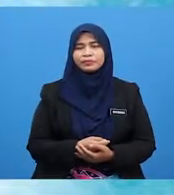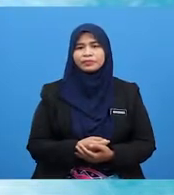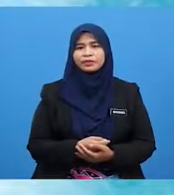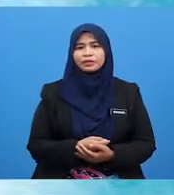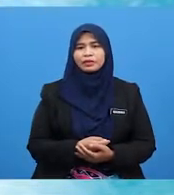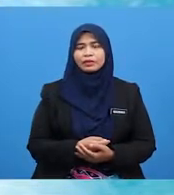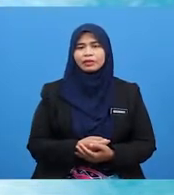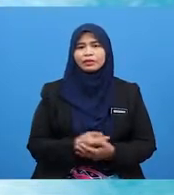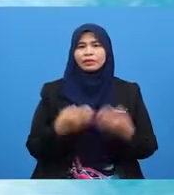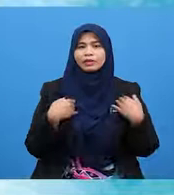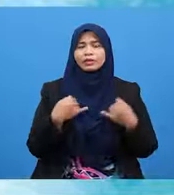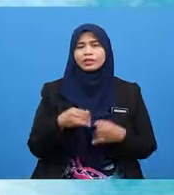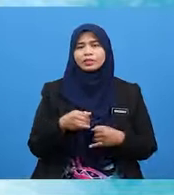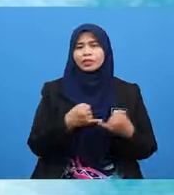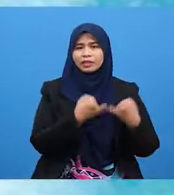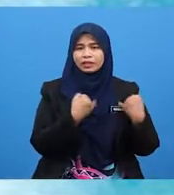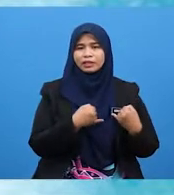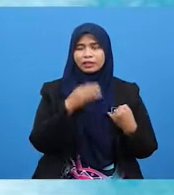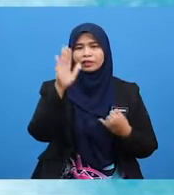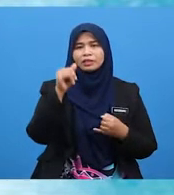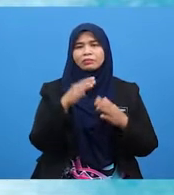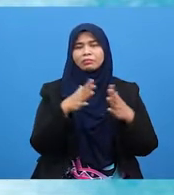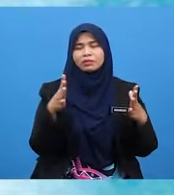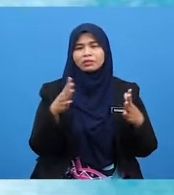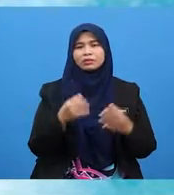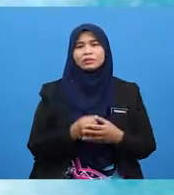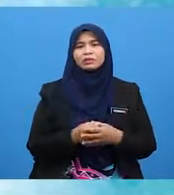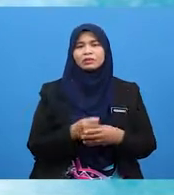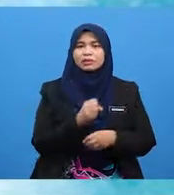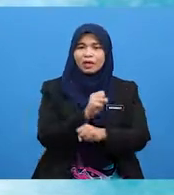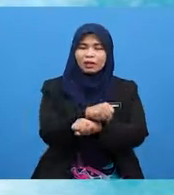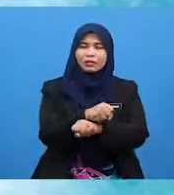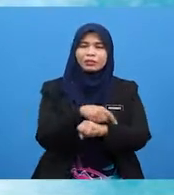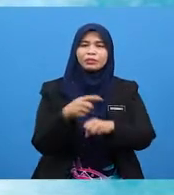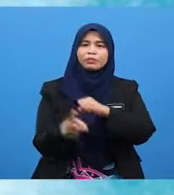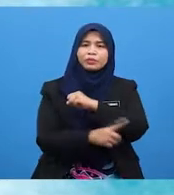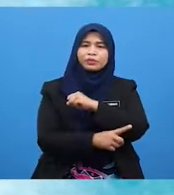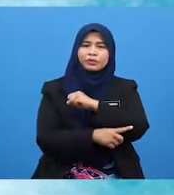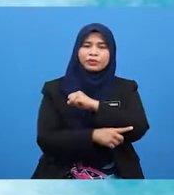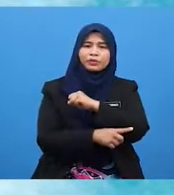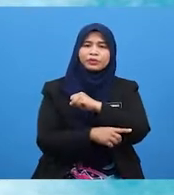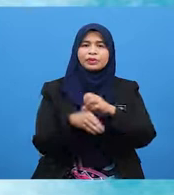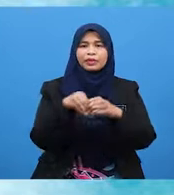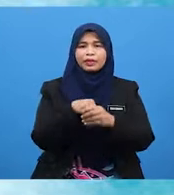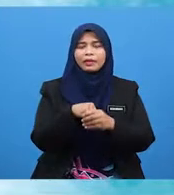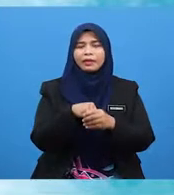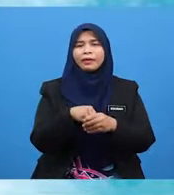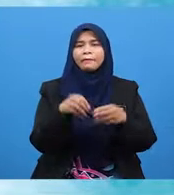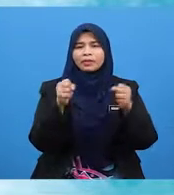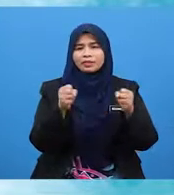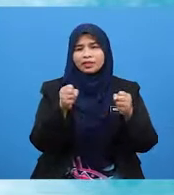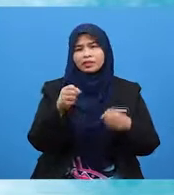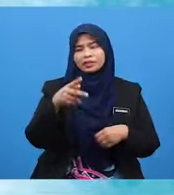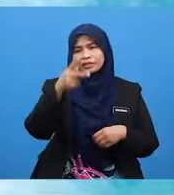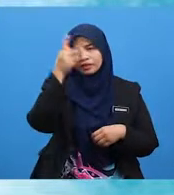jiwa yang besar dan kental. Beliau sanggup dipukul dan diseksa di dalam penjara kerana